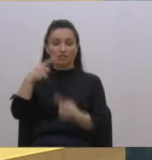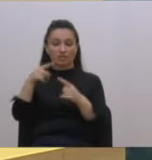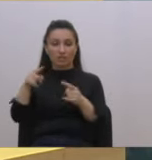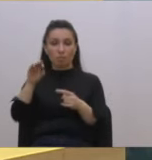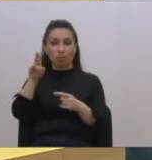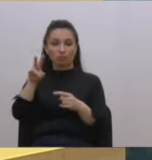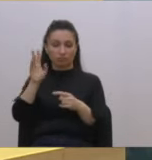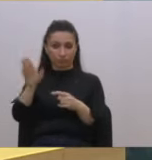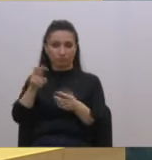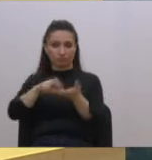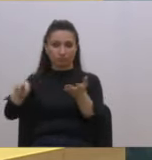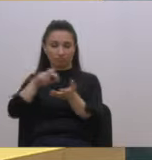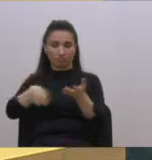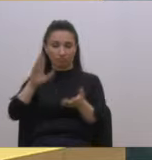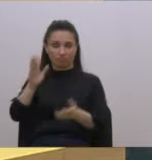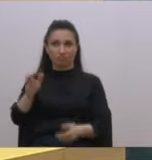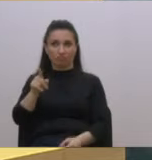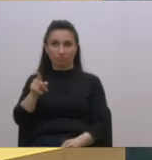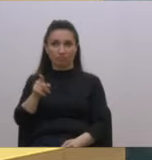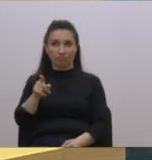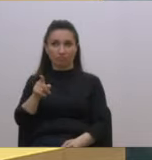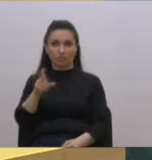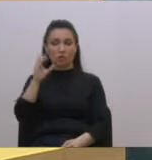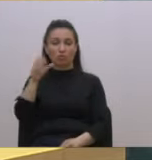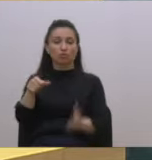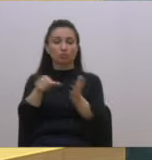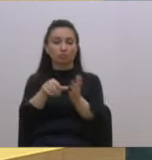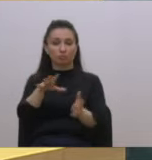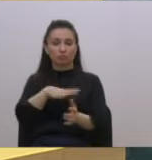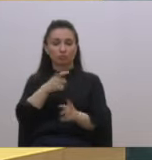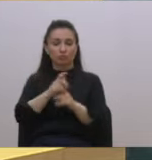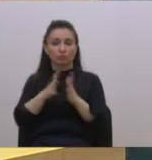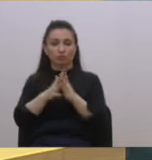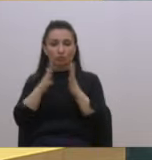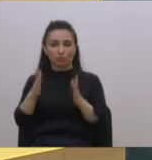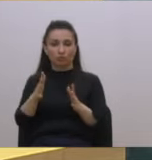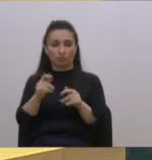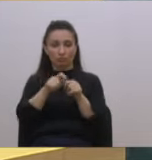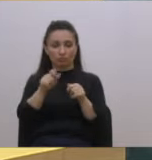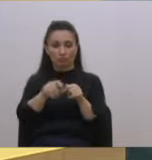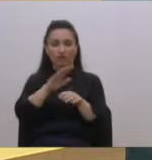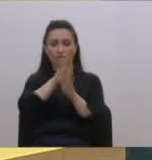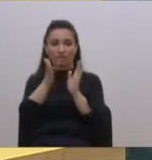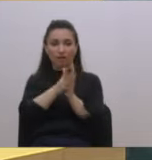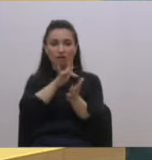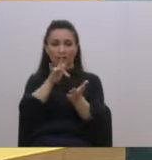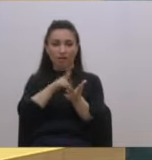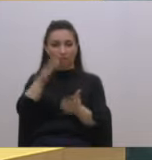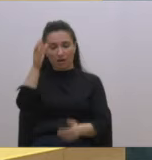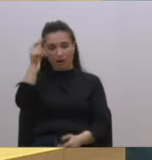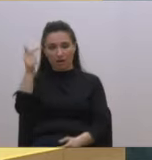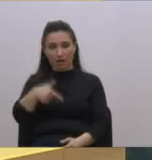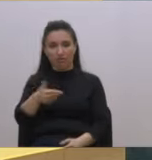ფონდები და სოროსის ფონდი ისევე ეწეოდა უზარმაზარ ასე ვთქვათ ინვესტიციებს ყველა ქვეყანაში. ეს იქნებოდა